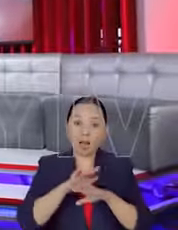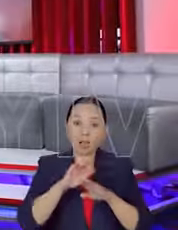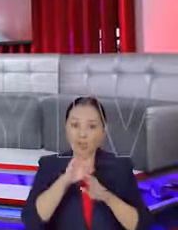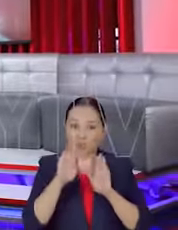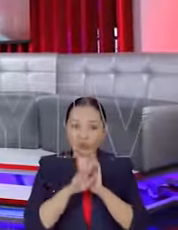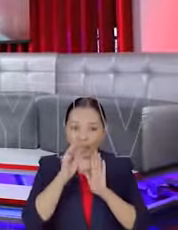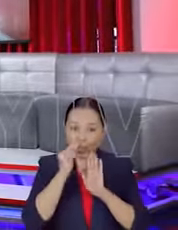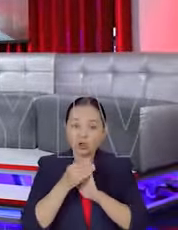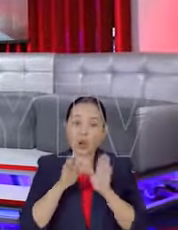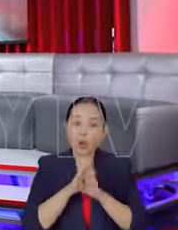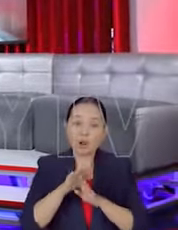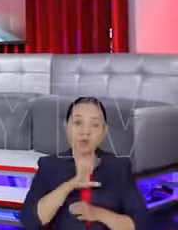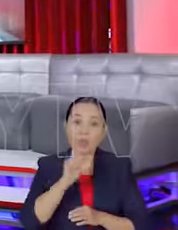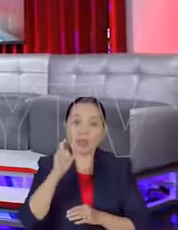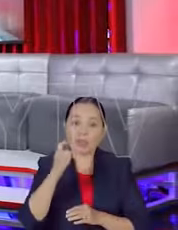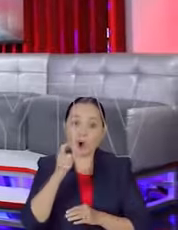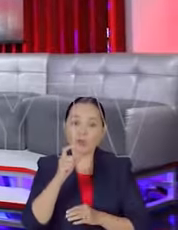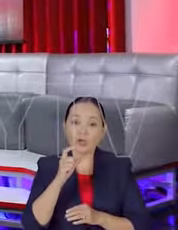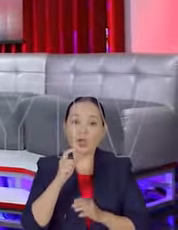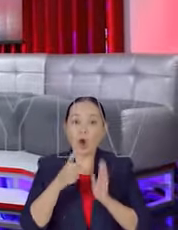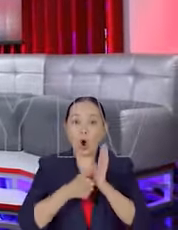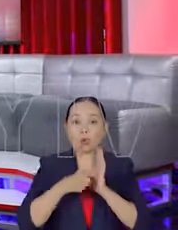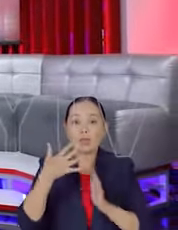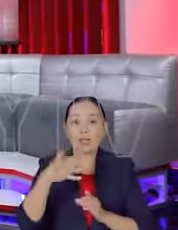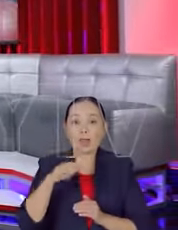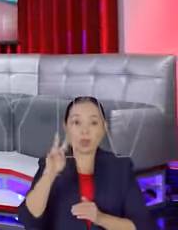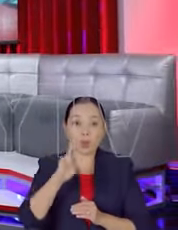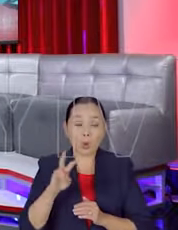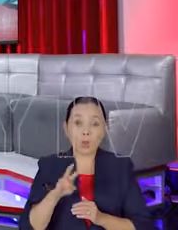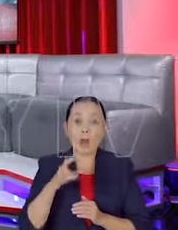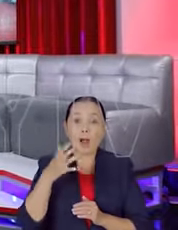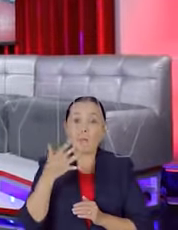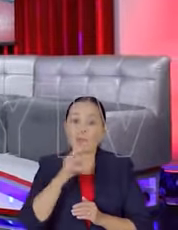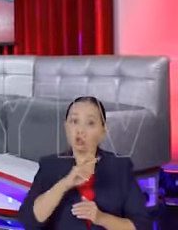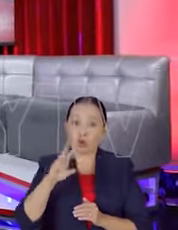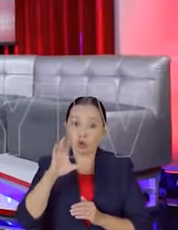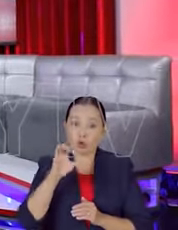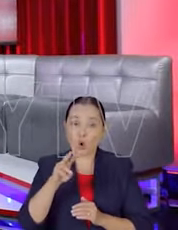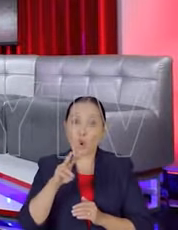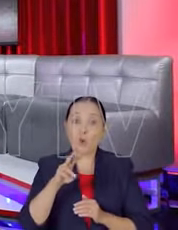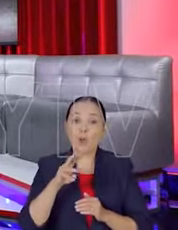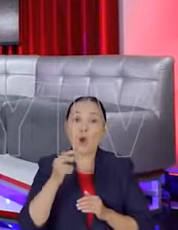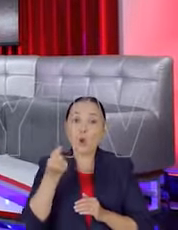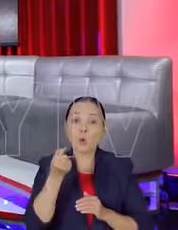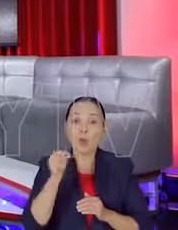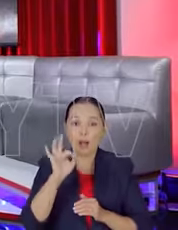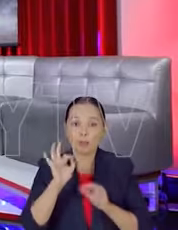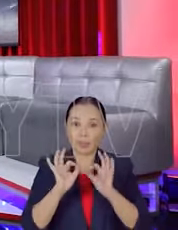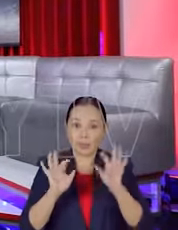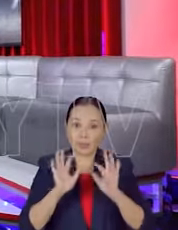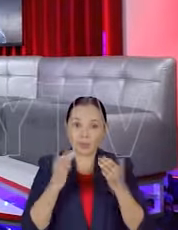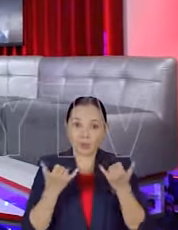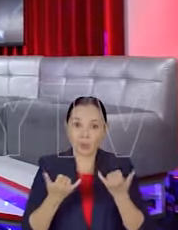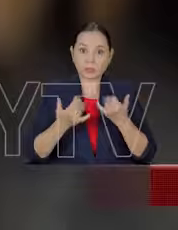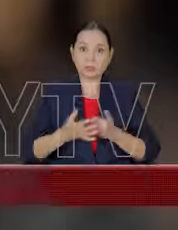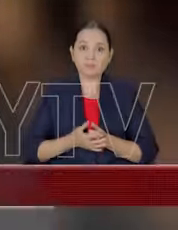amalga oshirmoqchi bo'lishgan giyohvandlik vositasini 650 AQSh dollari va 5 million so'mlik ajal urug'i haqida gap ketadi hozir.